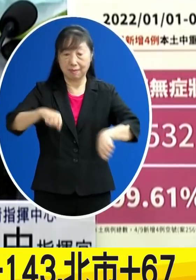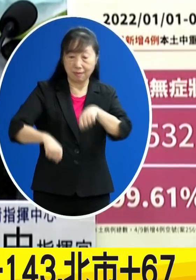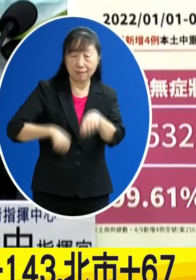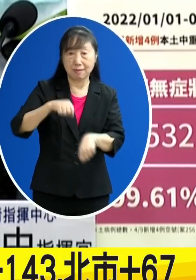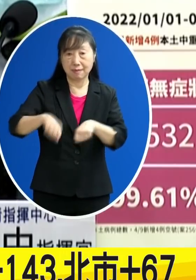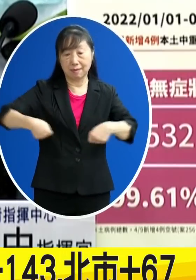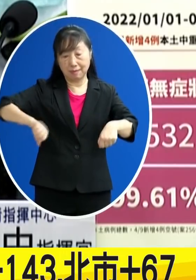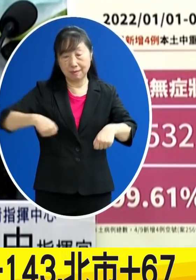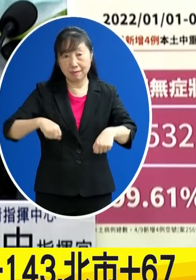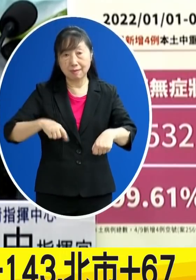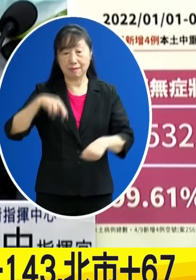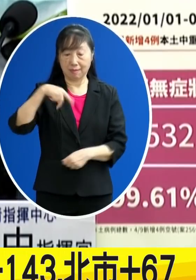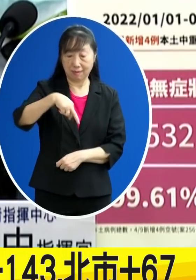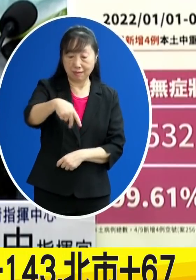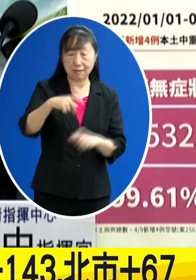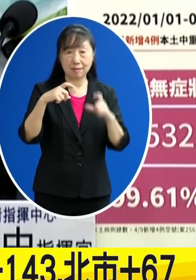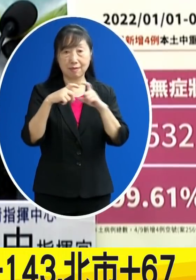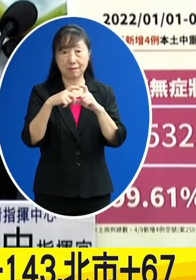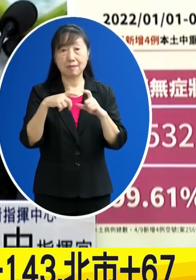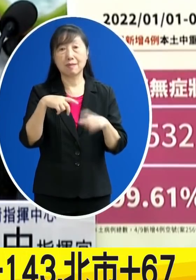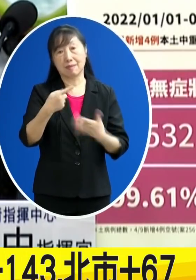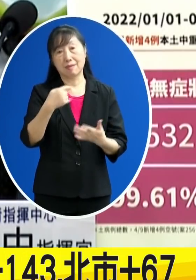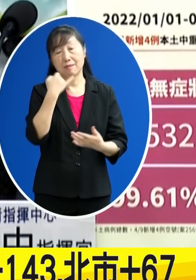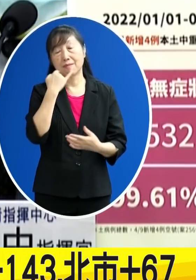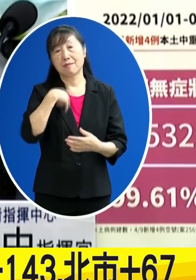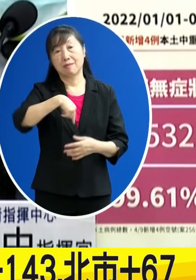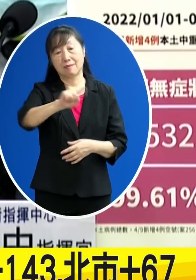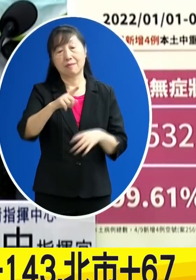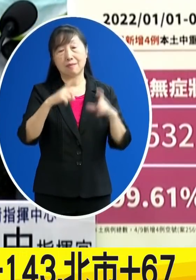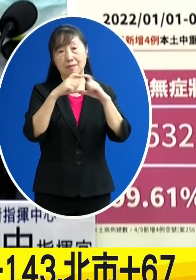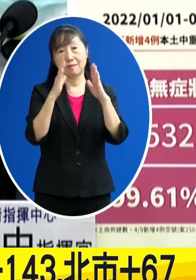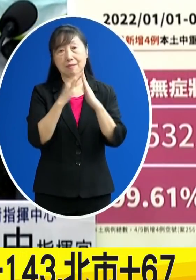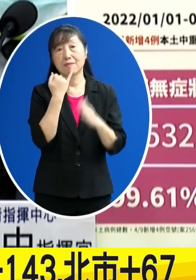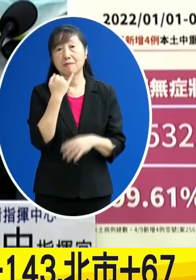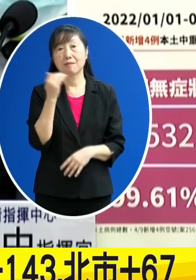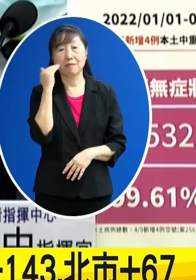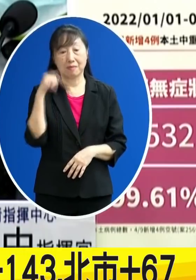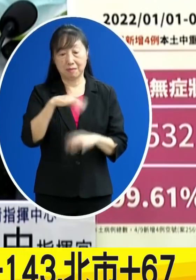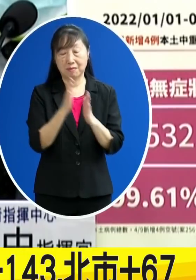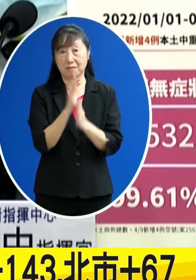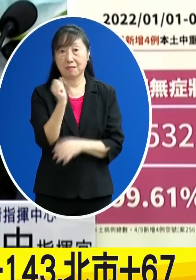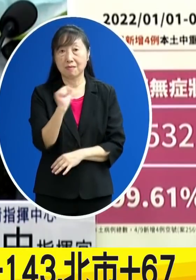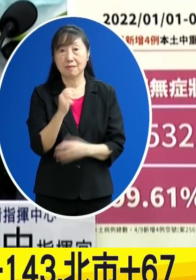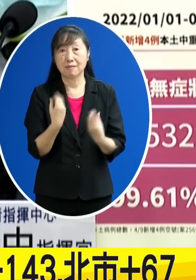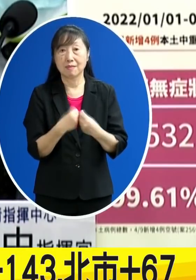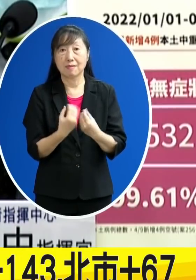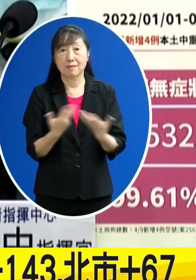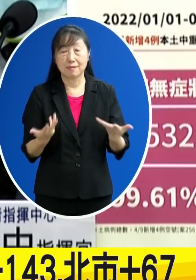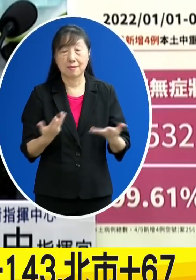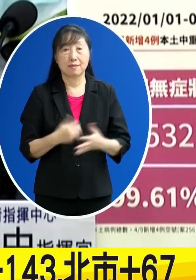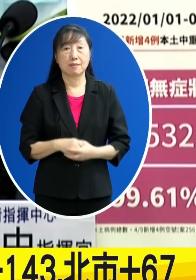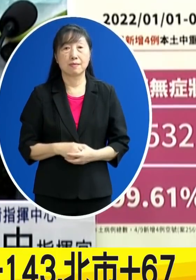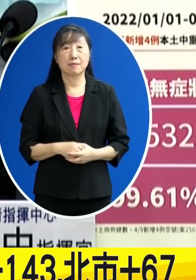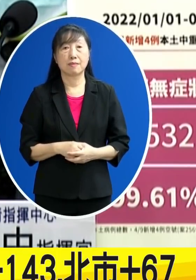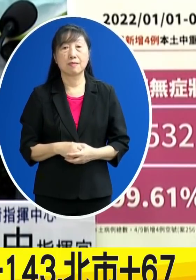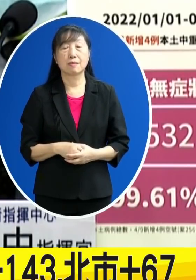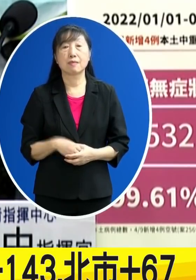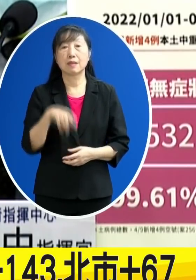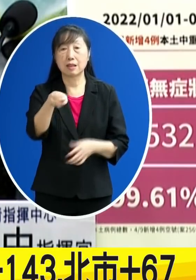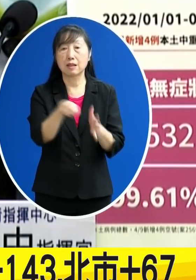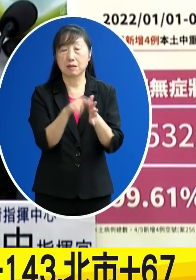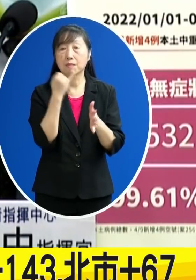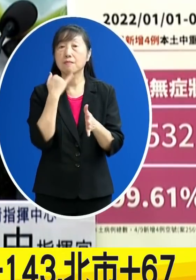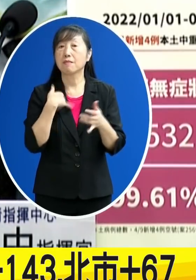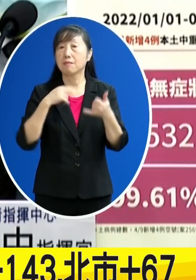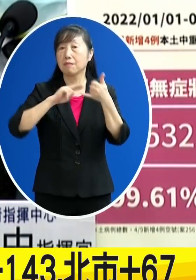等方式尽速返回隔离地点。那如果没有办法以上述方式返回，请主动联系当地